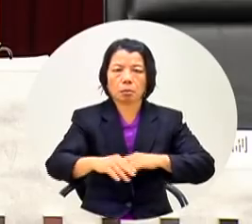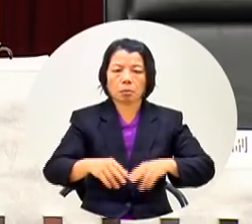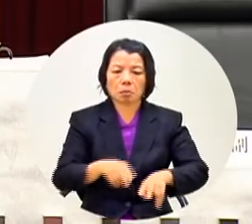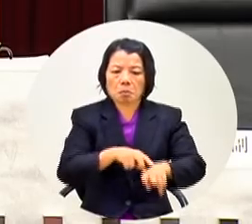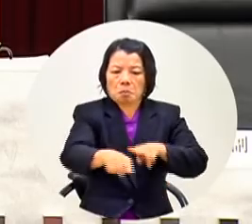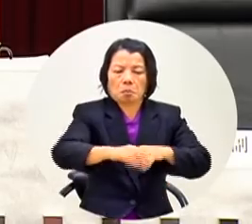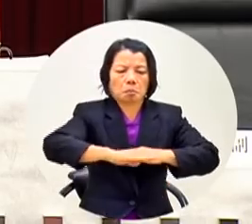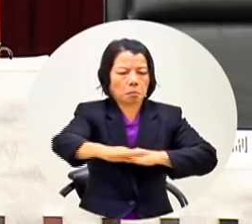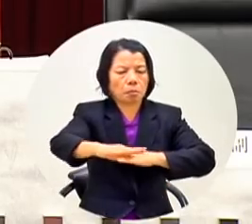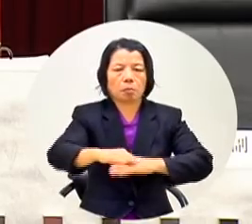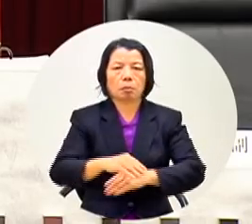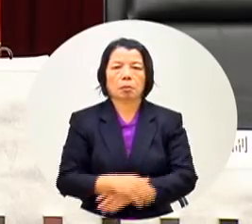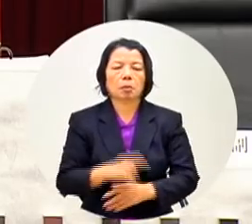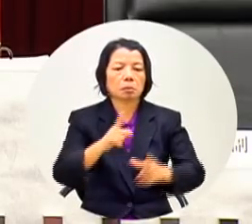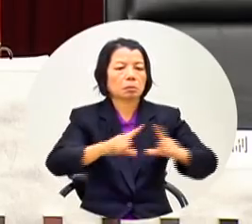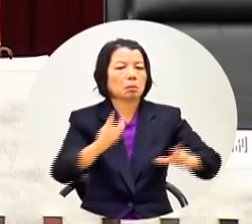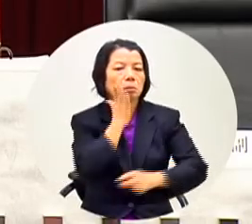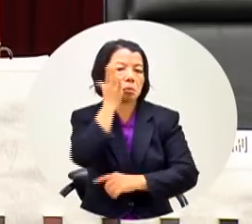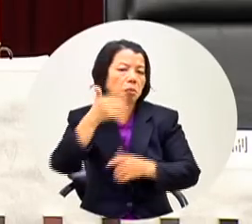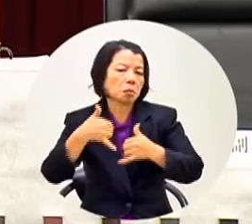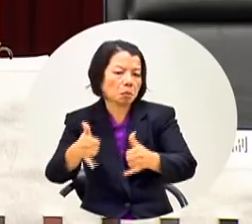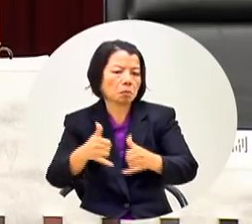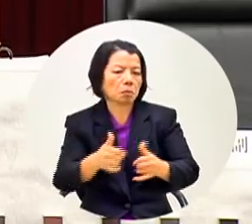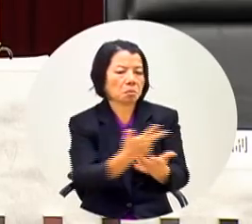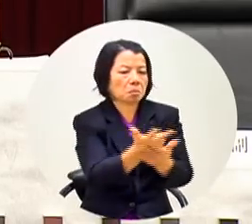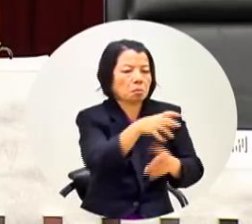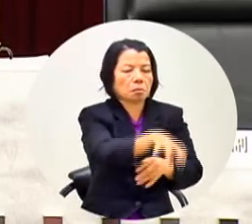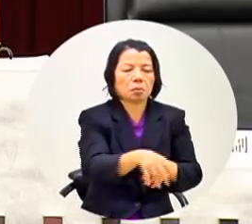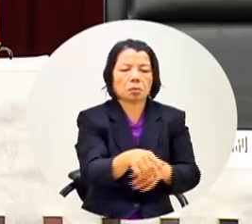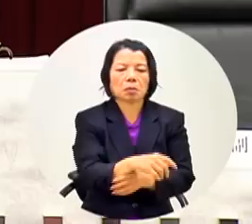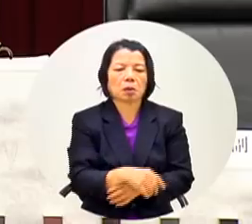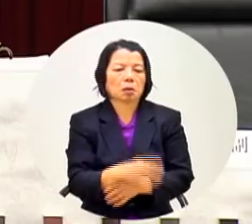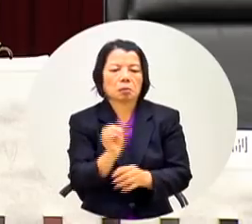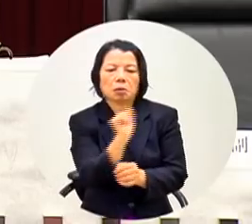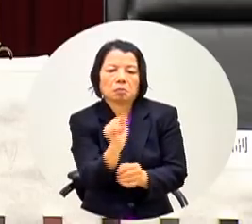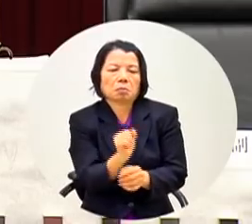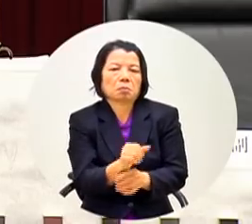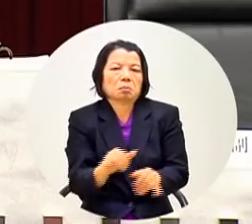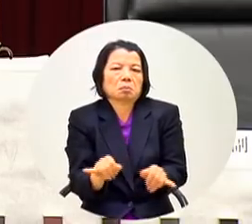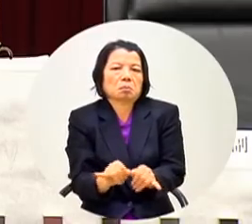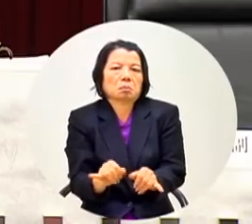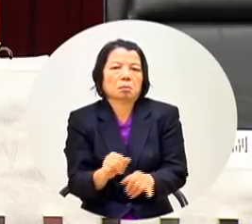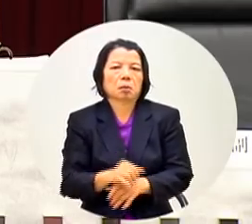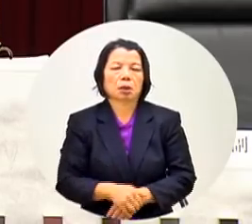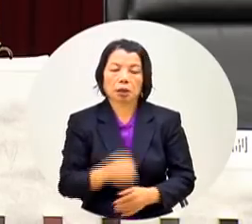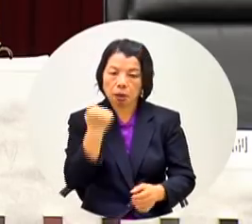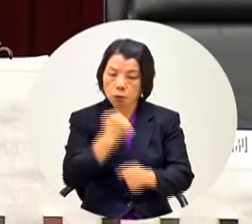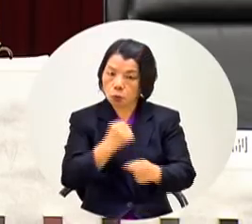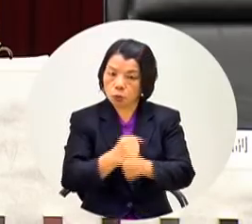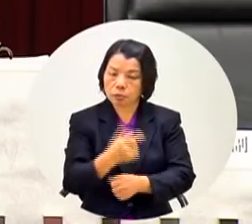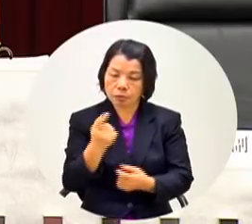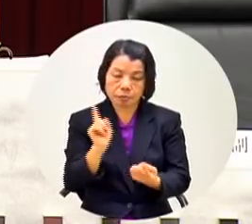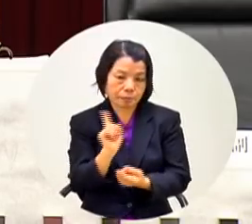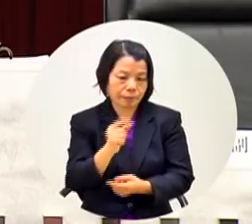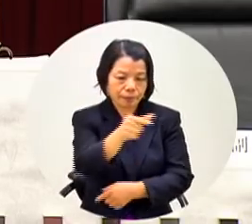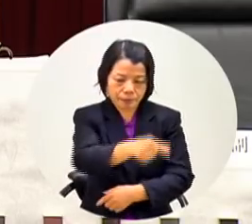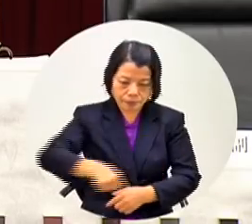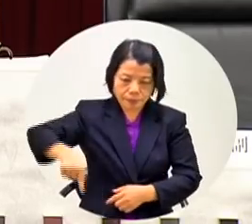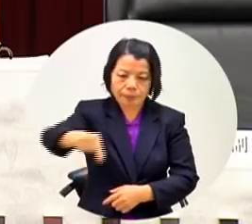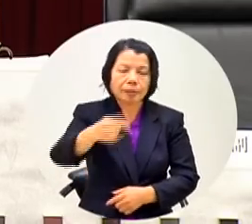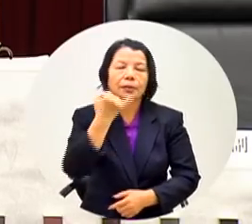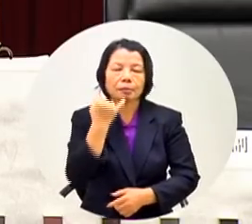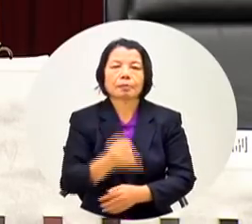袂使，无做一个优先的，安尼嘛是会使。啊，无你搁一直拖落，百姓质疑愈来愈